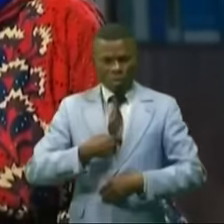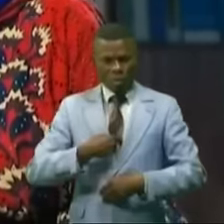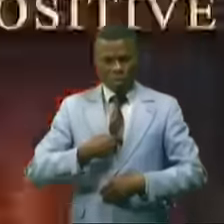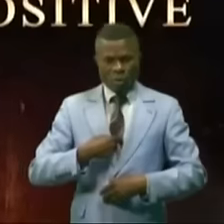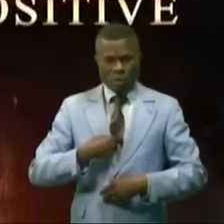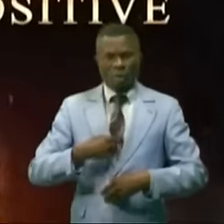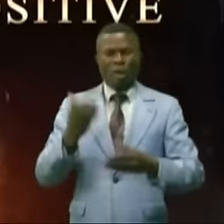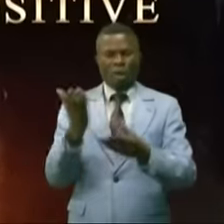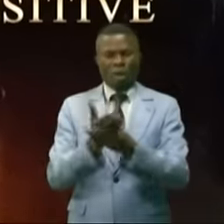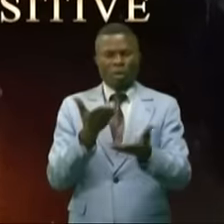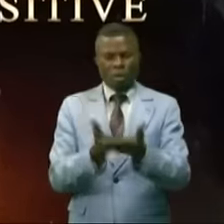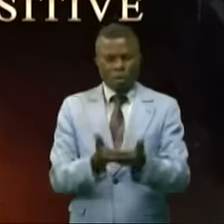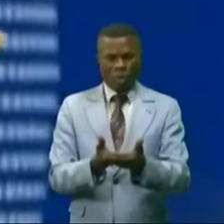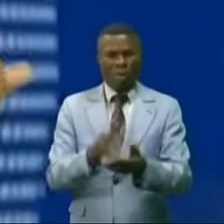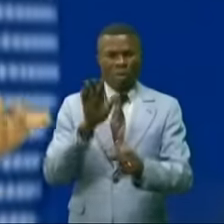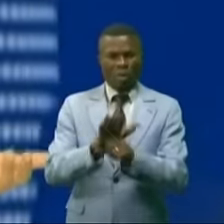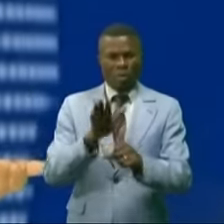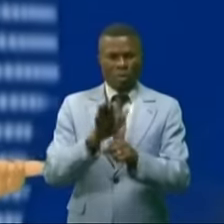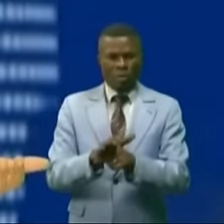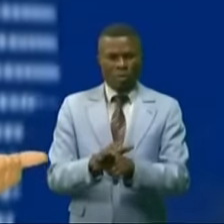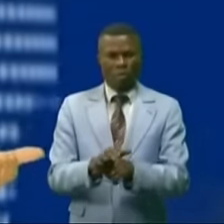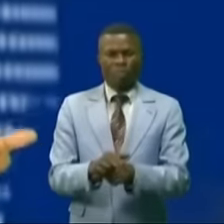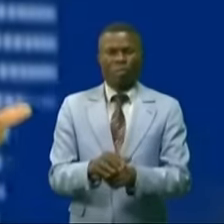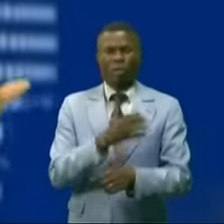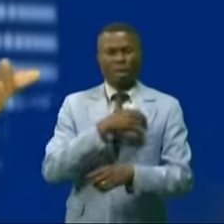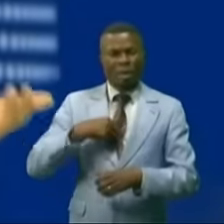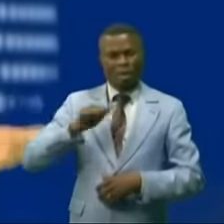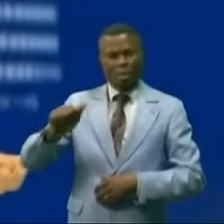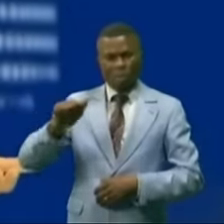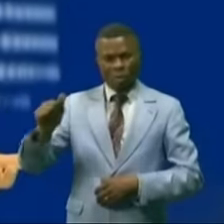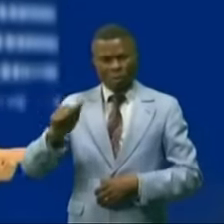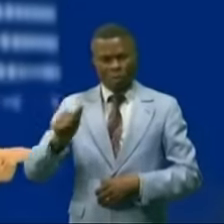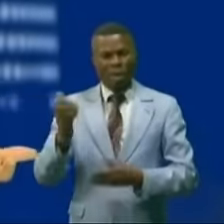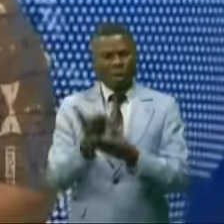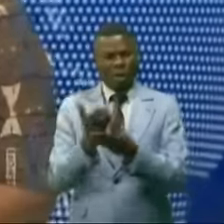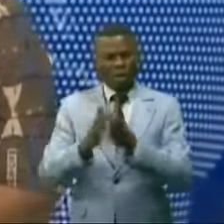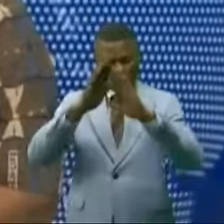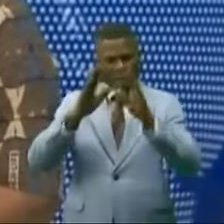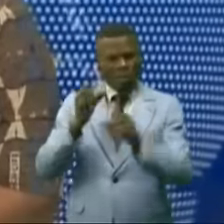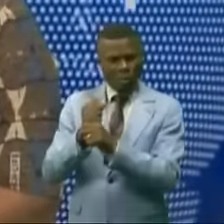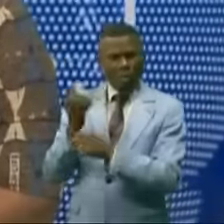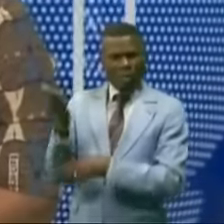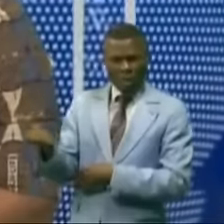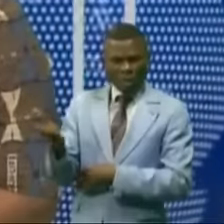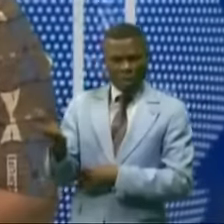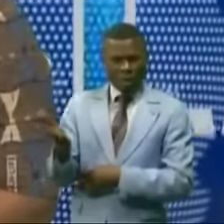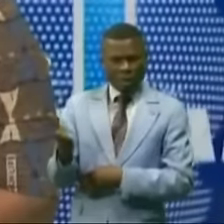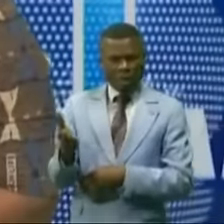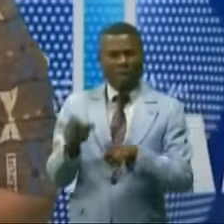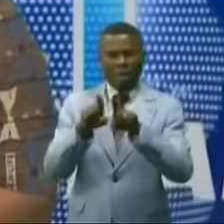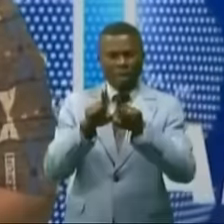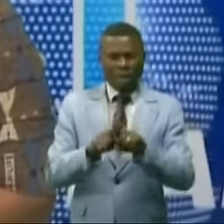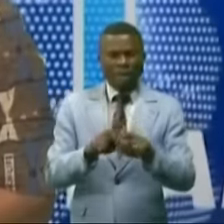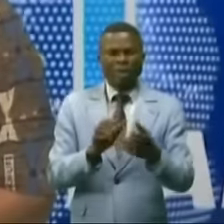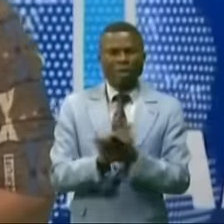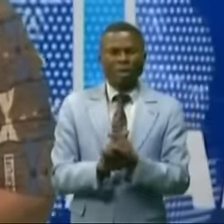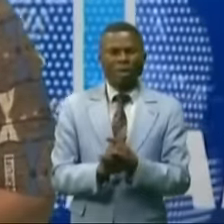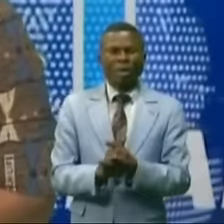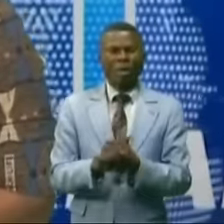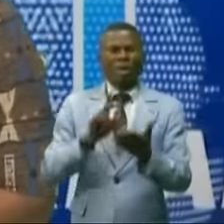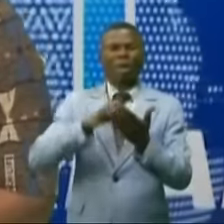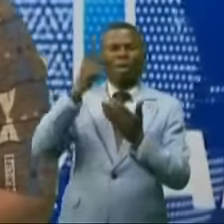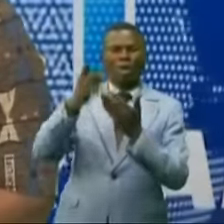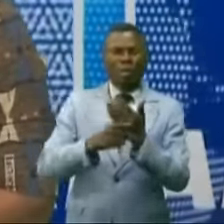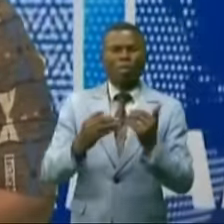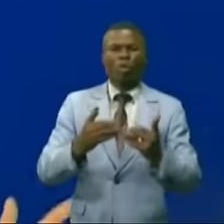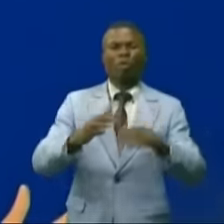des archives. Donc il y a aussi les femmes elles-mêmes. Elles avaient beaucoup d'archives à la maison. Alors, Marie-Rose Tité, quelle est la suite du projet ? Bon,